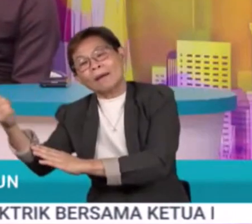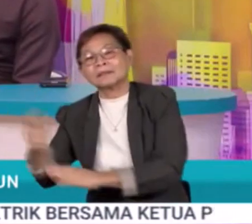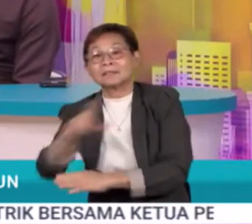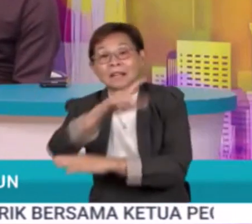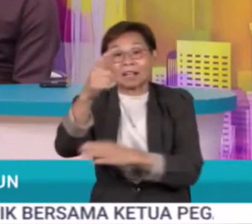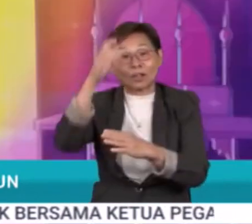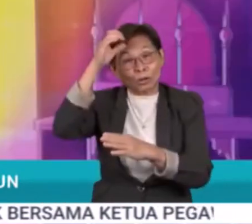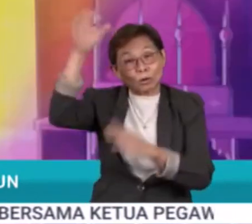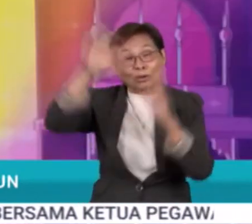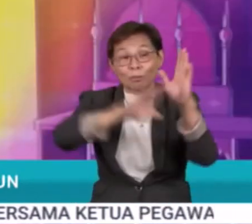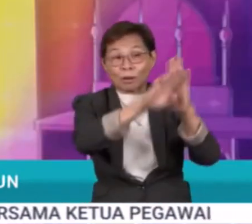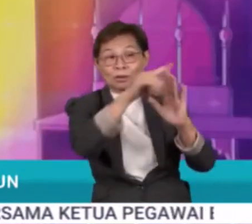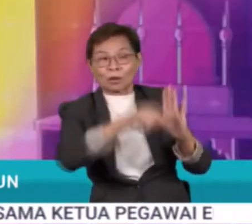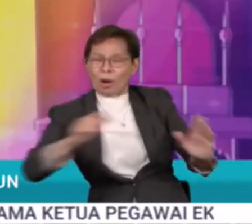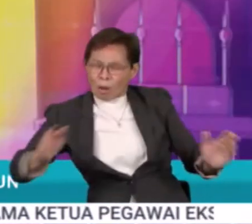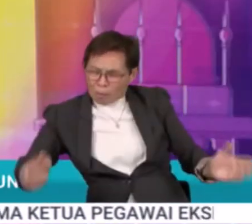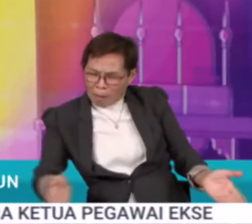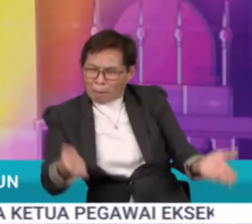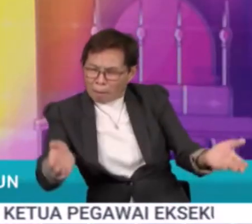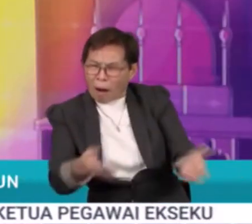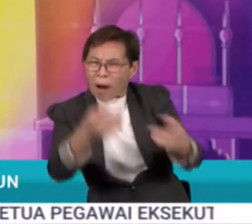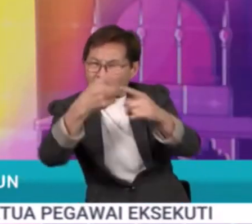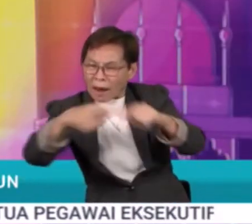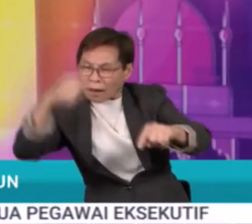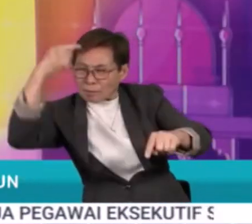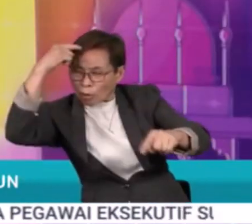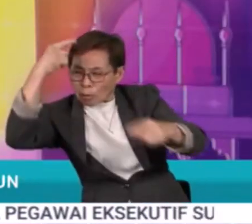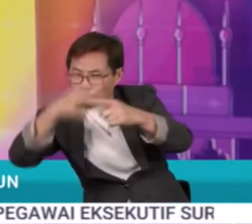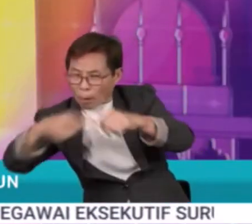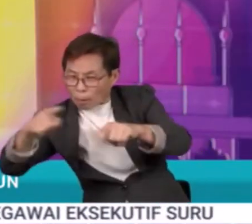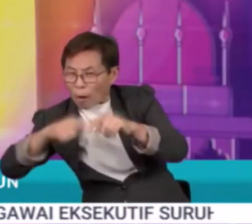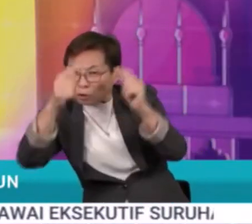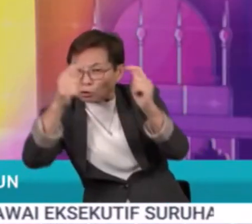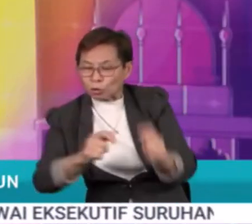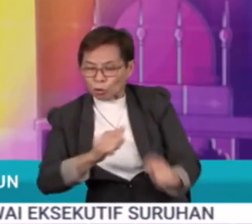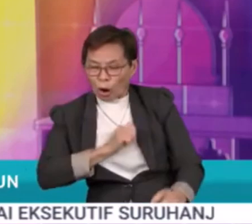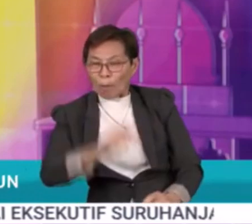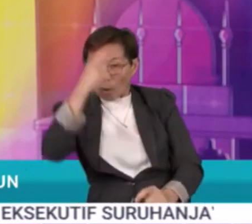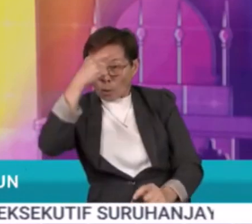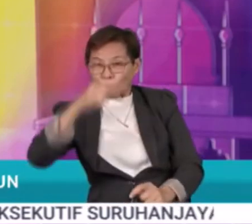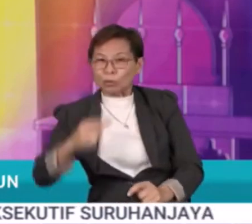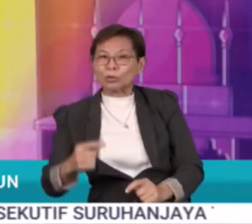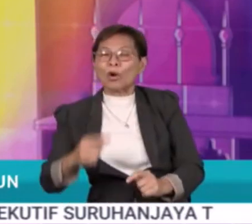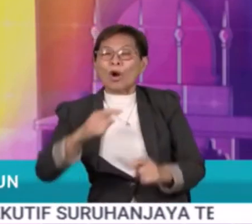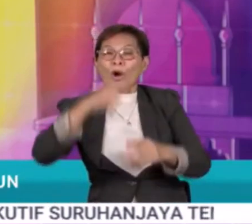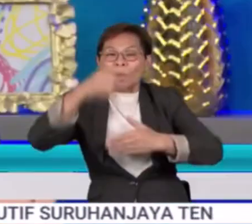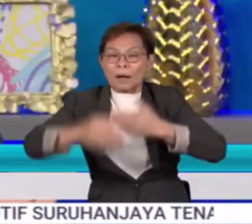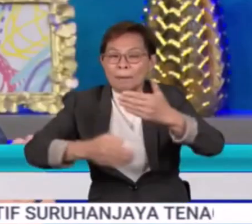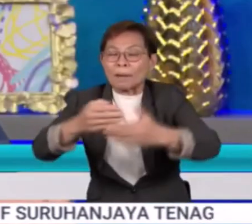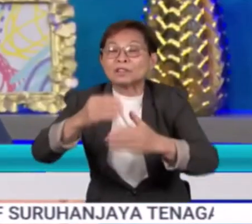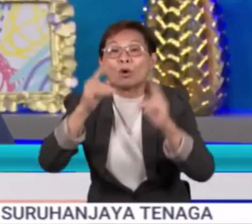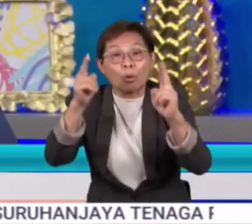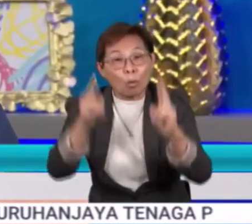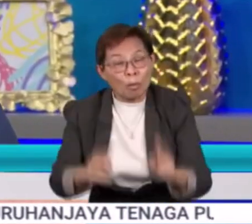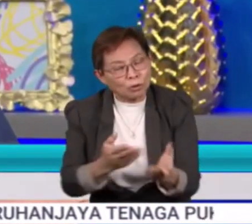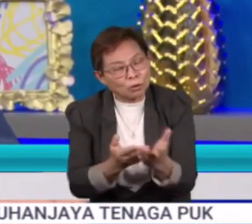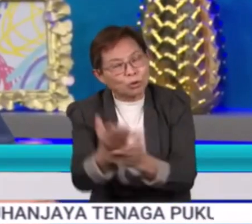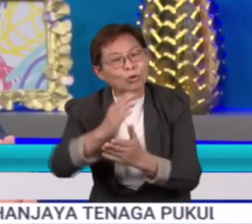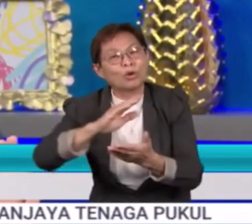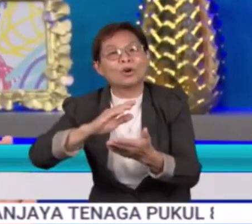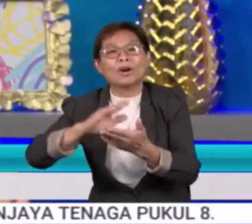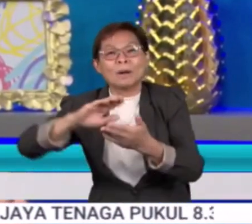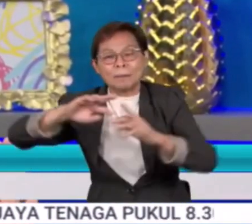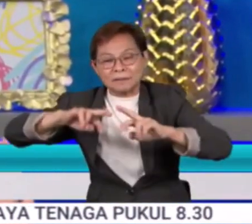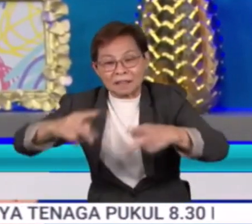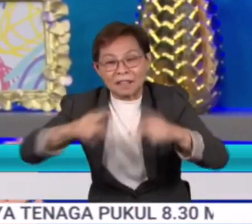Selain itu, konsep Madani menggalakkan percambahan minda dalam kalangan tokoh agama untuk kemajuan ummah sekaligus melahirkan